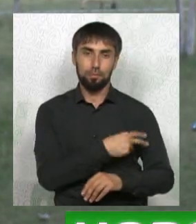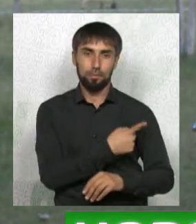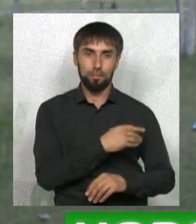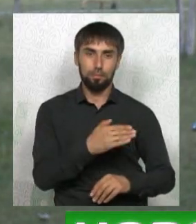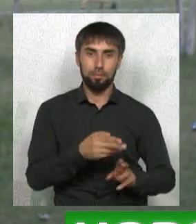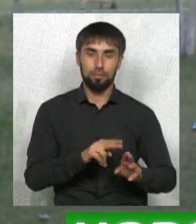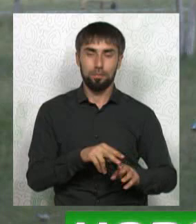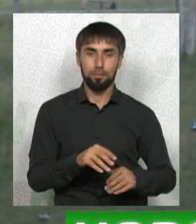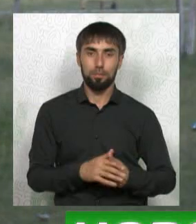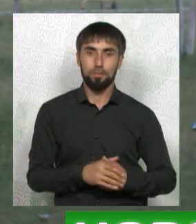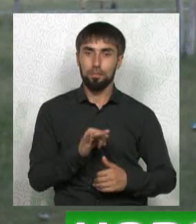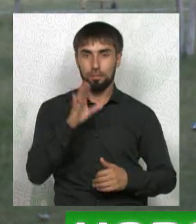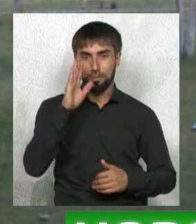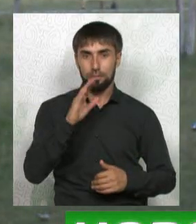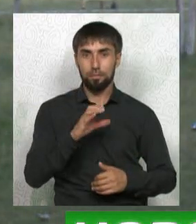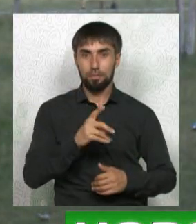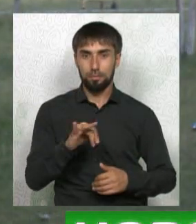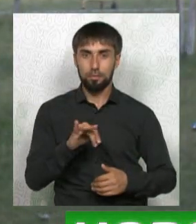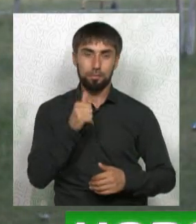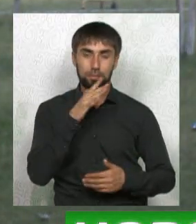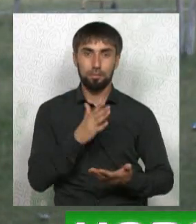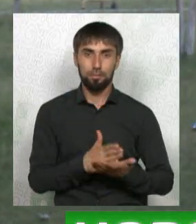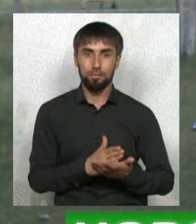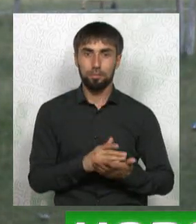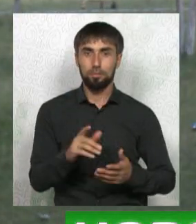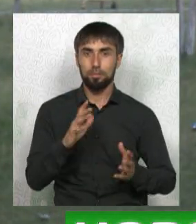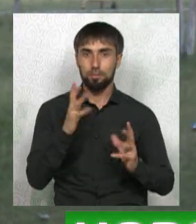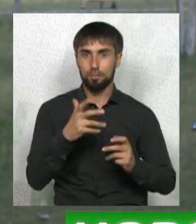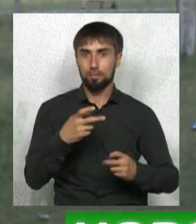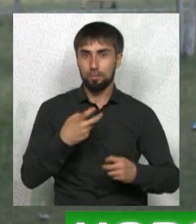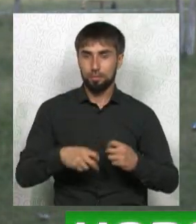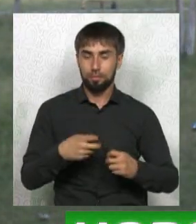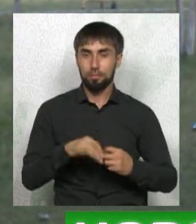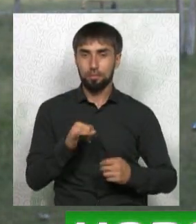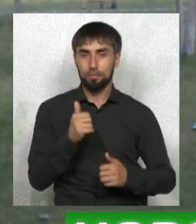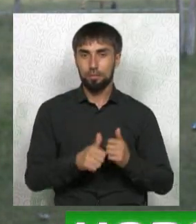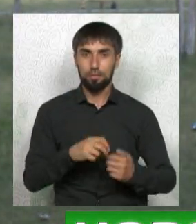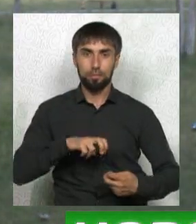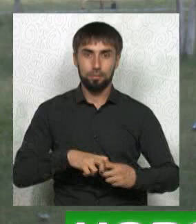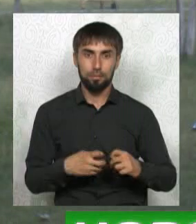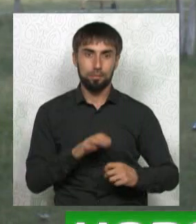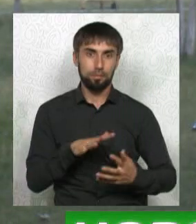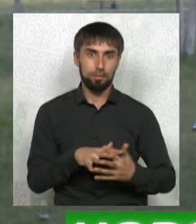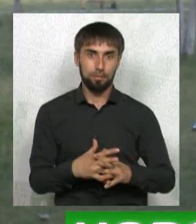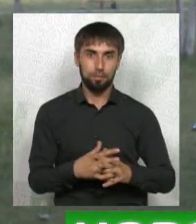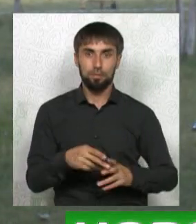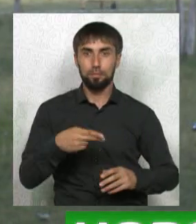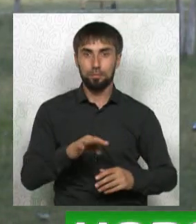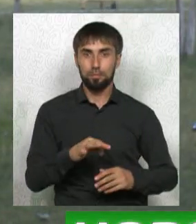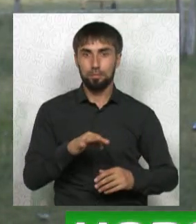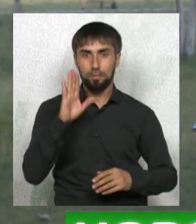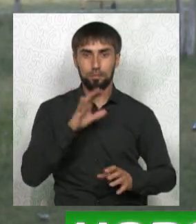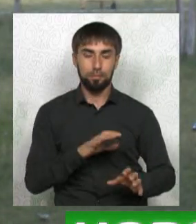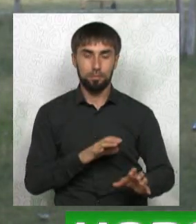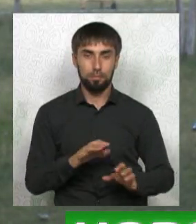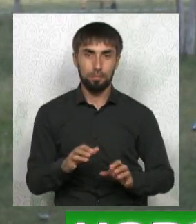И водопроводные сети, которые имеют серьезный износ и постоянные проблемы в селе по